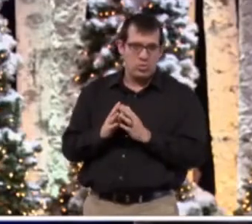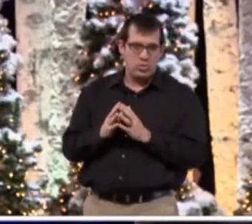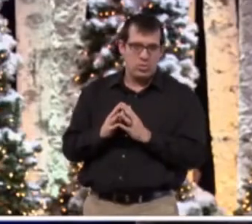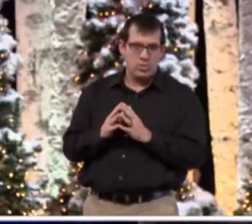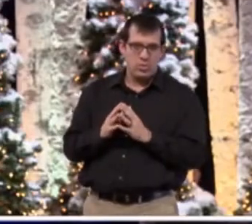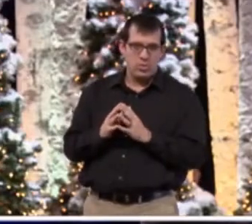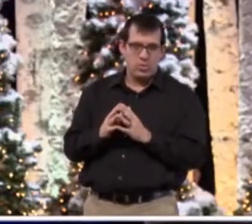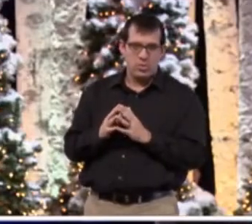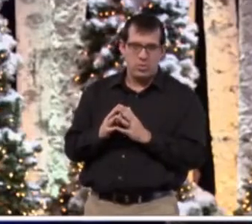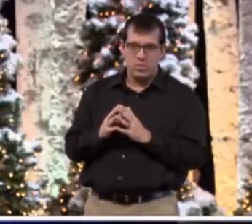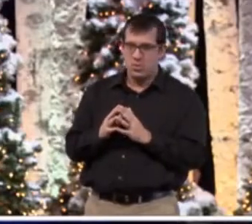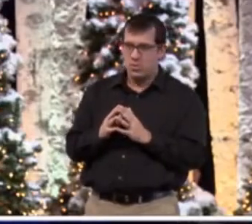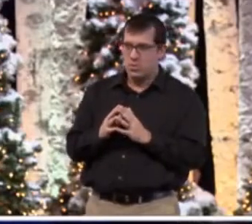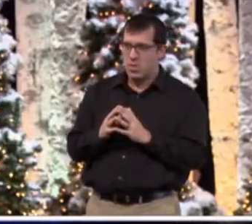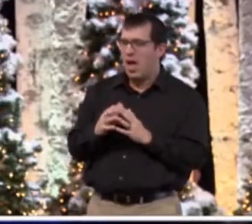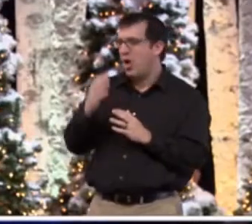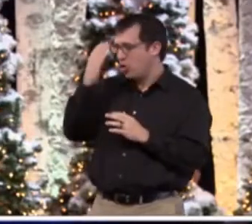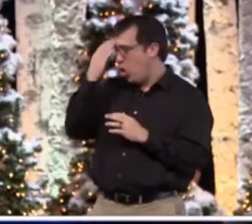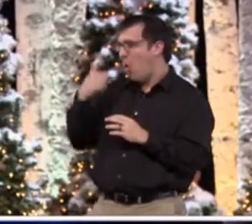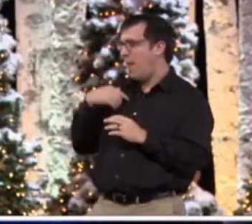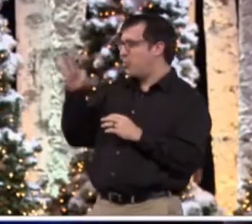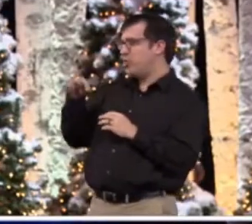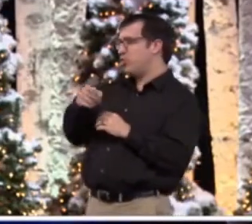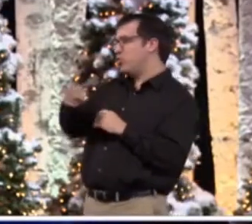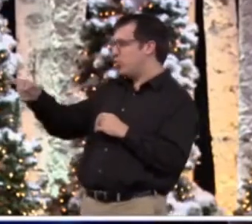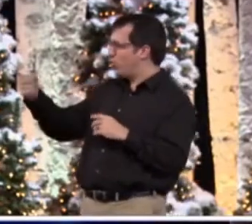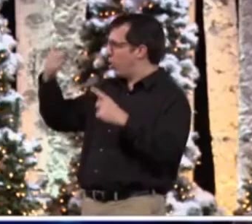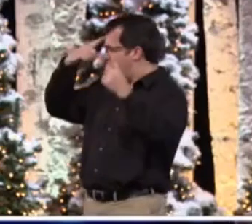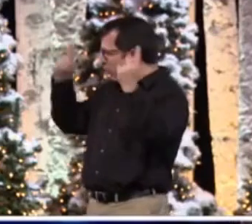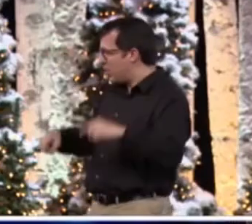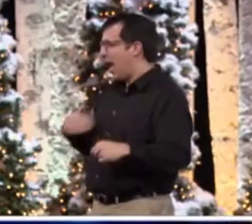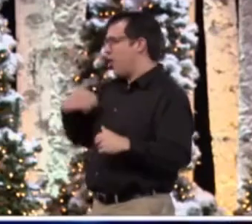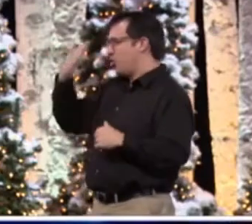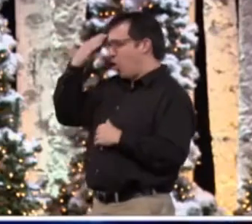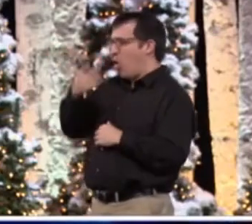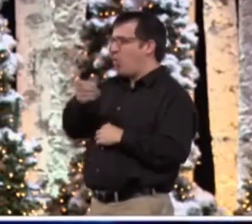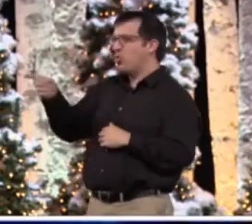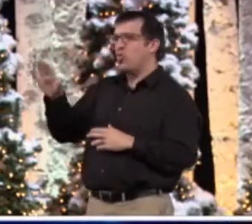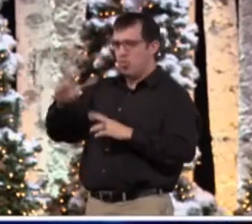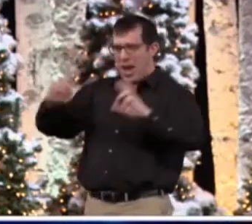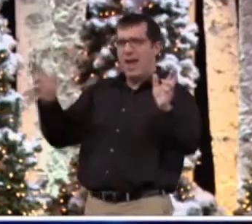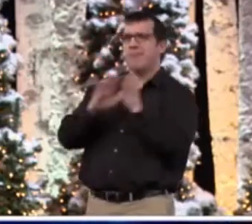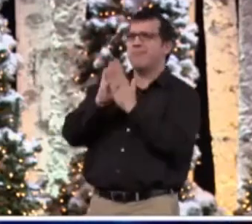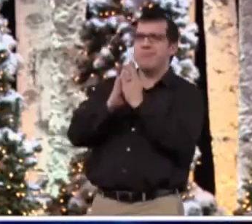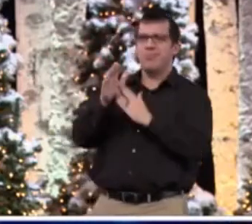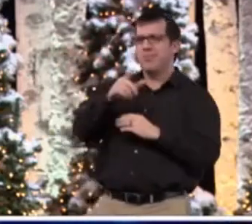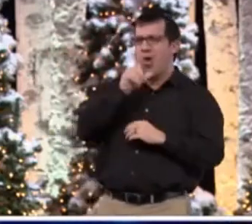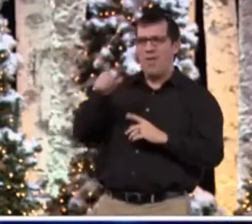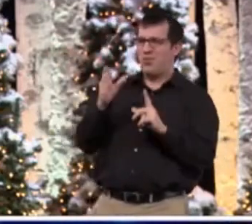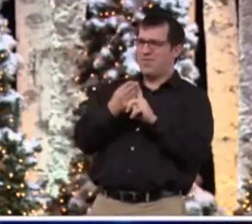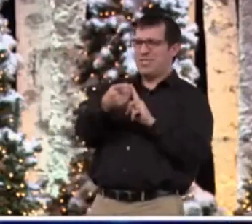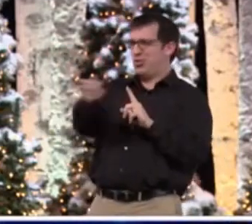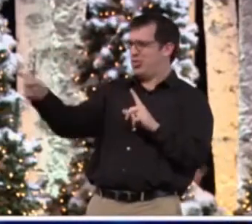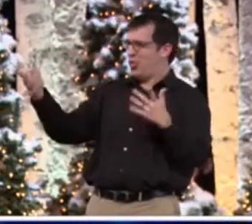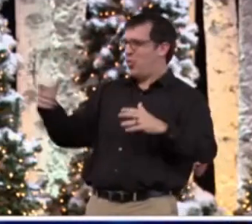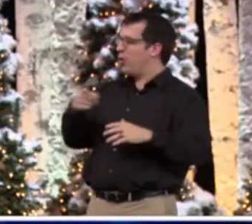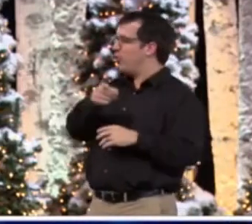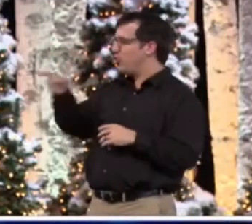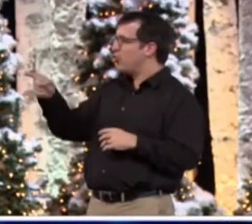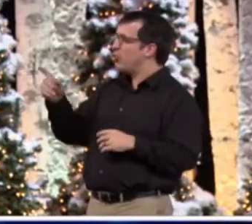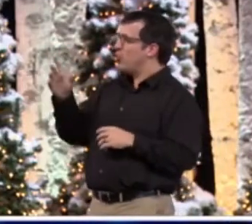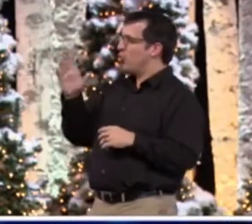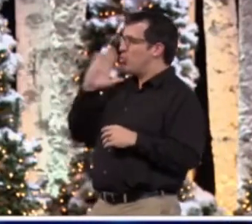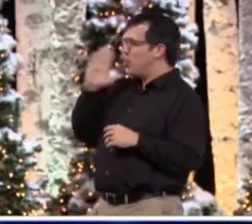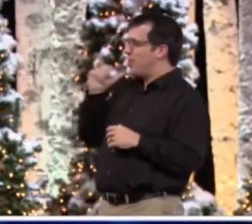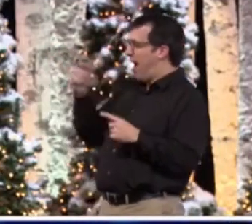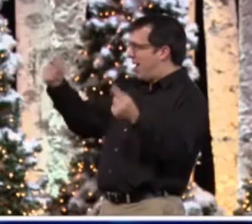मलाई थाहा छ, मैले क्वायरलाई प्रचार गरिरहेको छु। तपाईँलाई मनाउन आवश्यक छ जस्तो लाग्दैन। यदि तपाईँहरूलाई पहिले